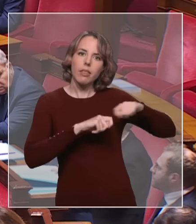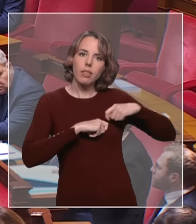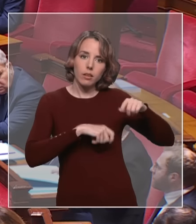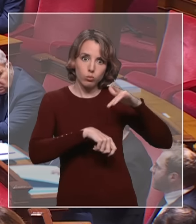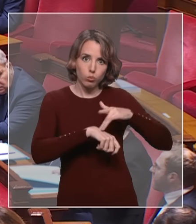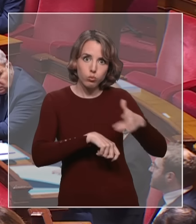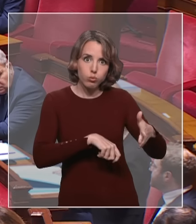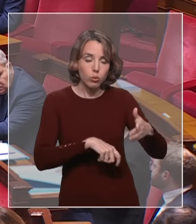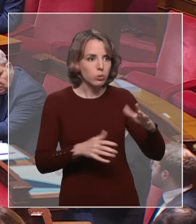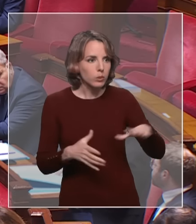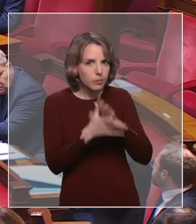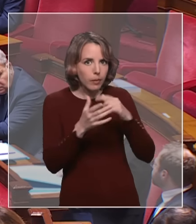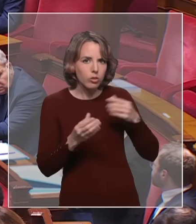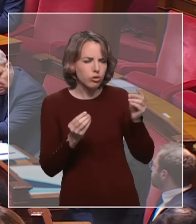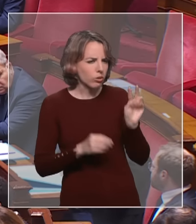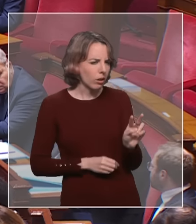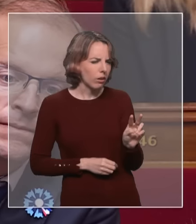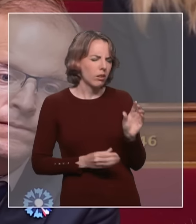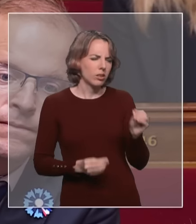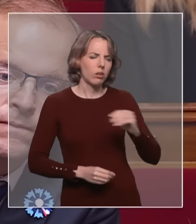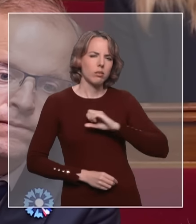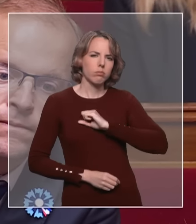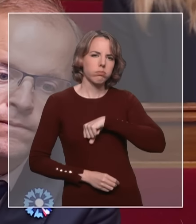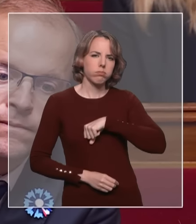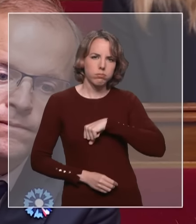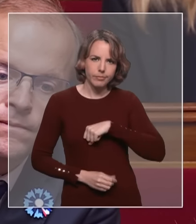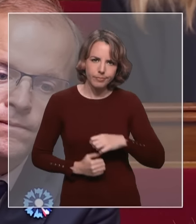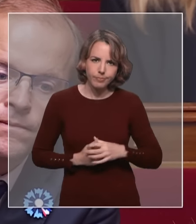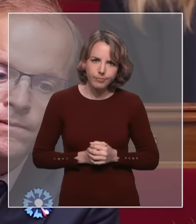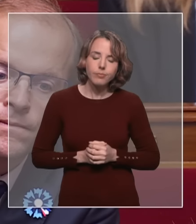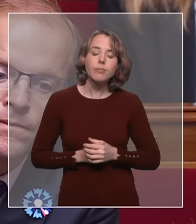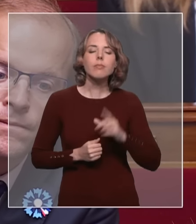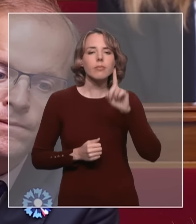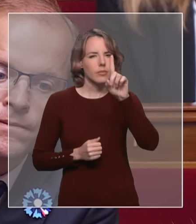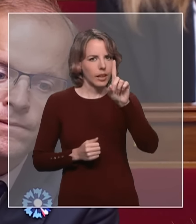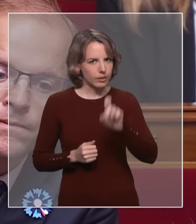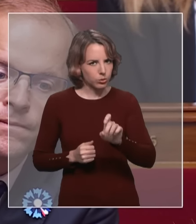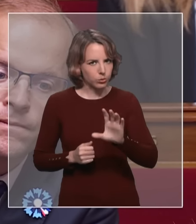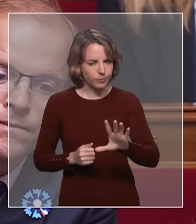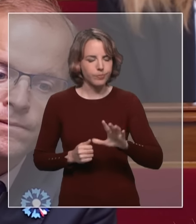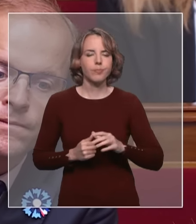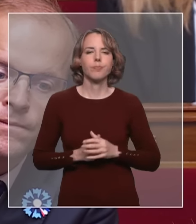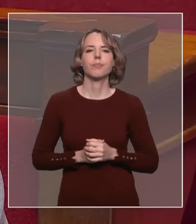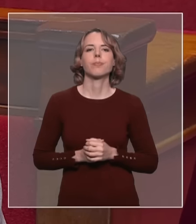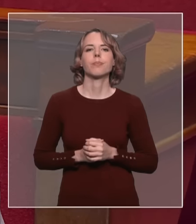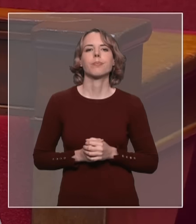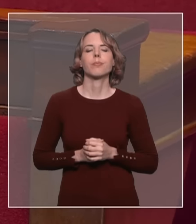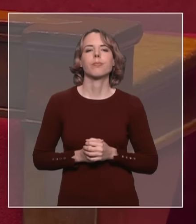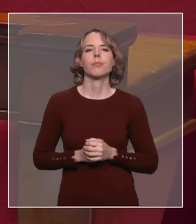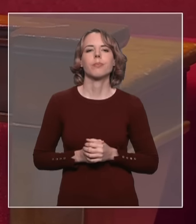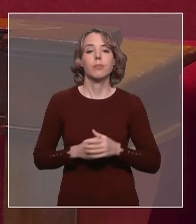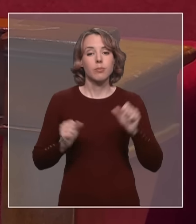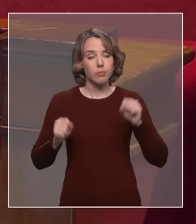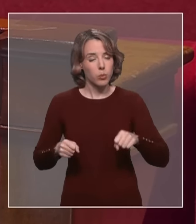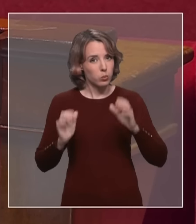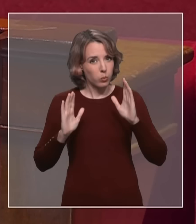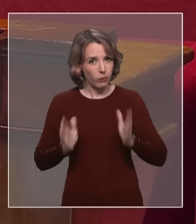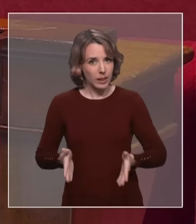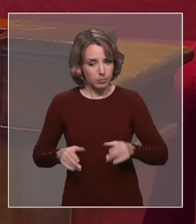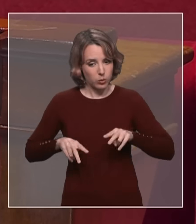insoutenables nous ont tous profondément bouleversés. Monsieur le Premier ministre, ma question est ainsi la suivante. Pouvez-vous nous confirmer que le gouvernement entend ce